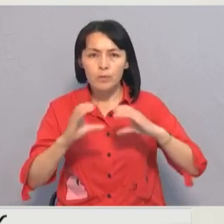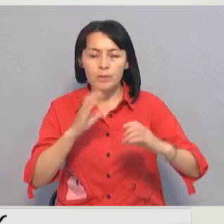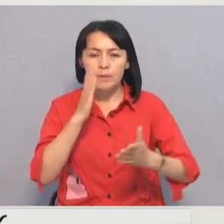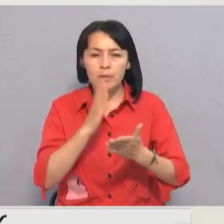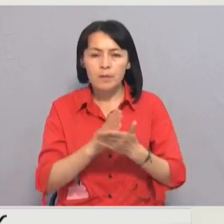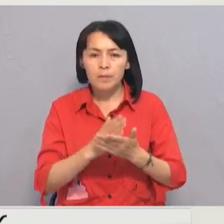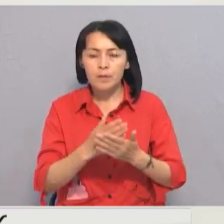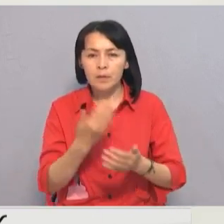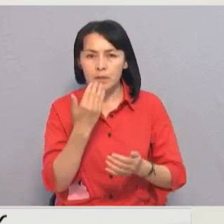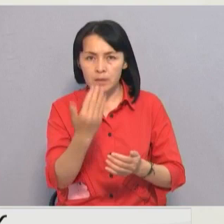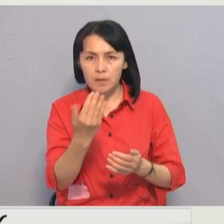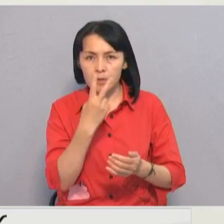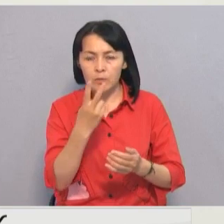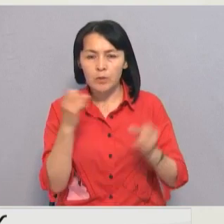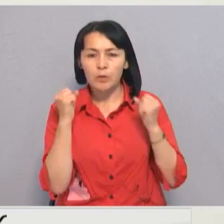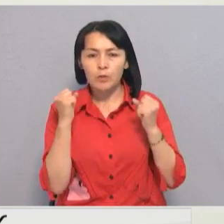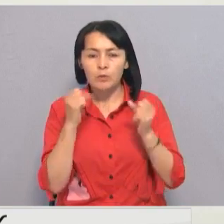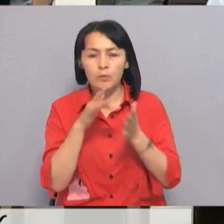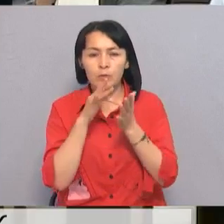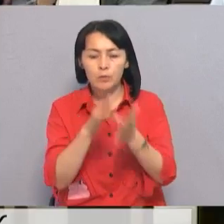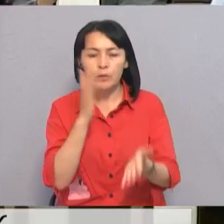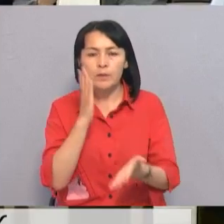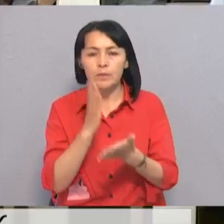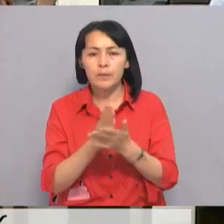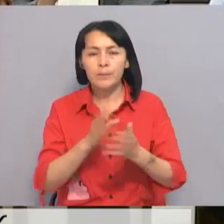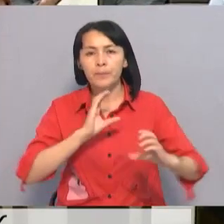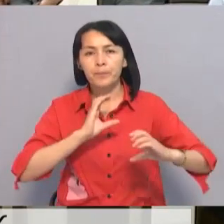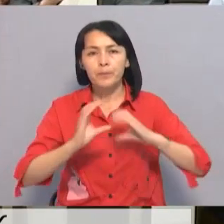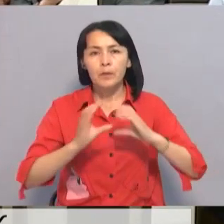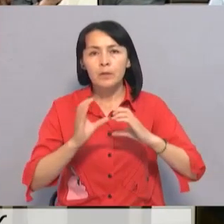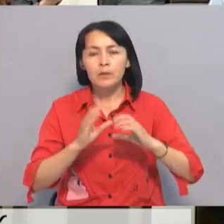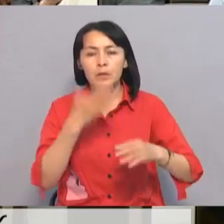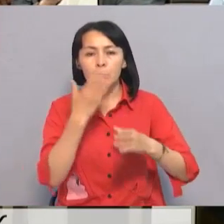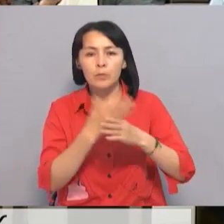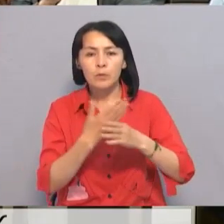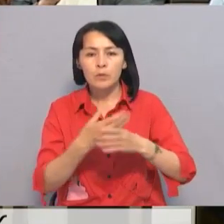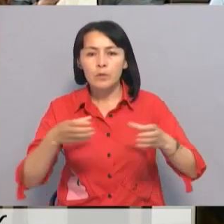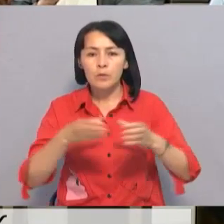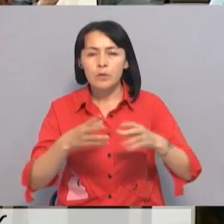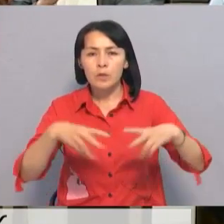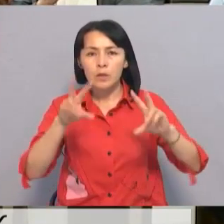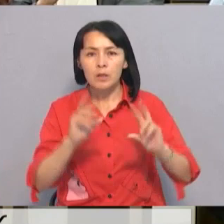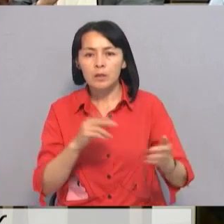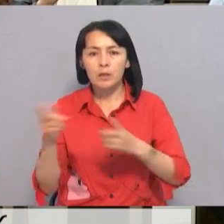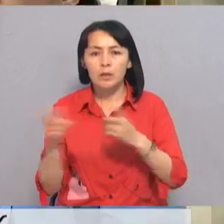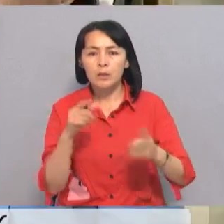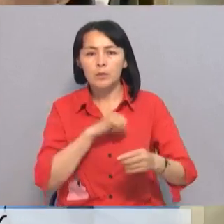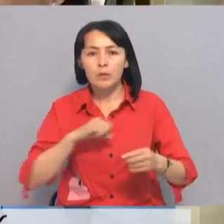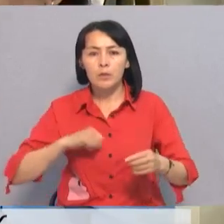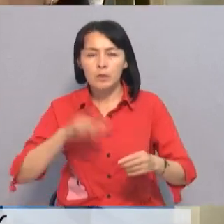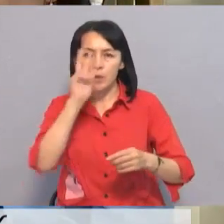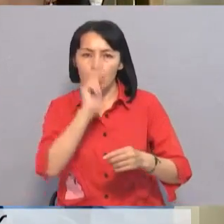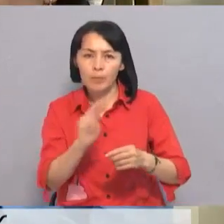бар. Жаңағы сіз көрген спорттық туризм мысалы. Университет қызмет көрсету саласы үшін кадрлар дайырлайтын өзінің білім